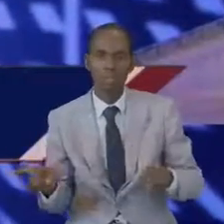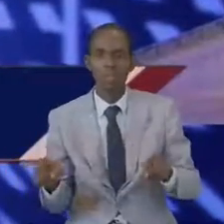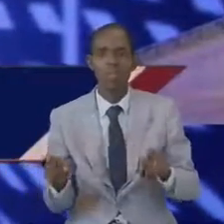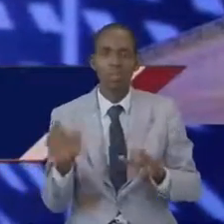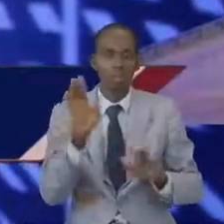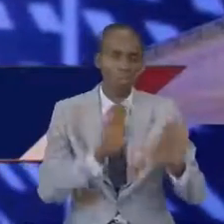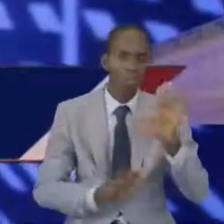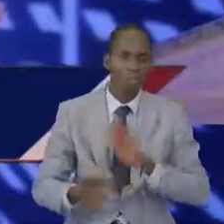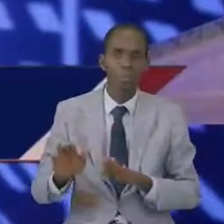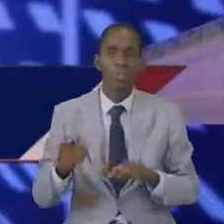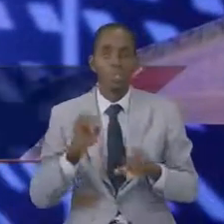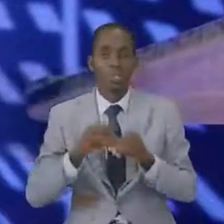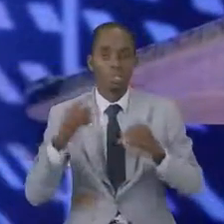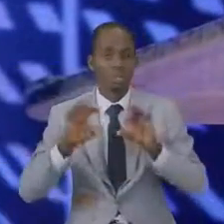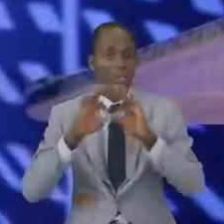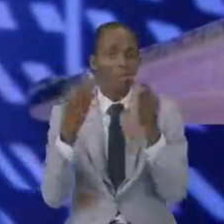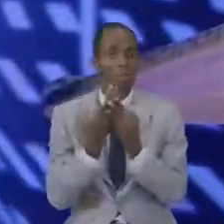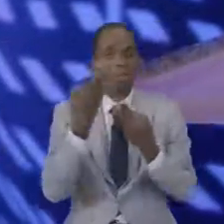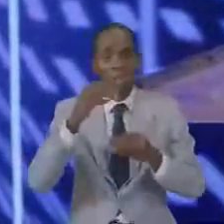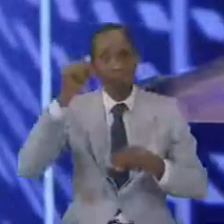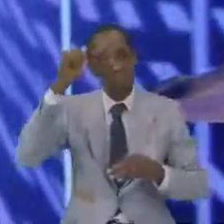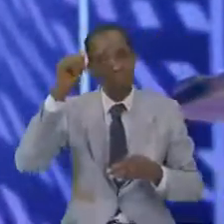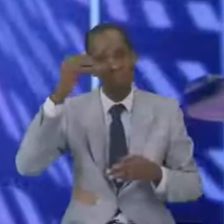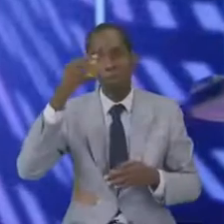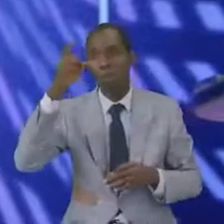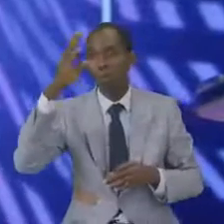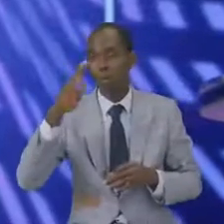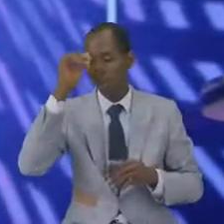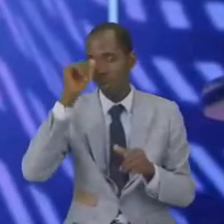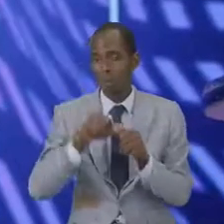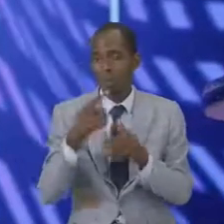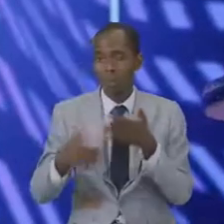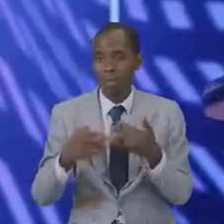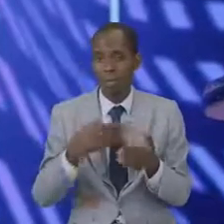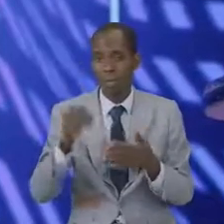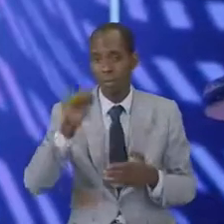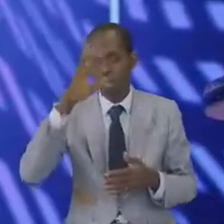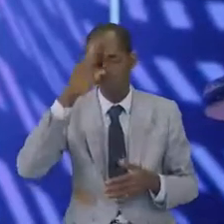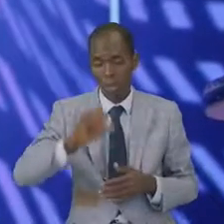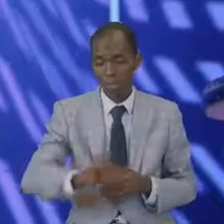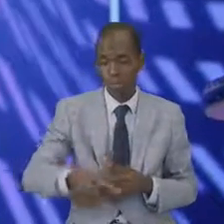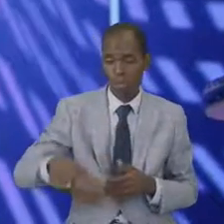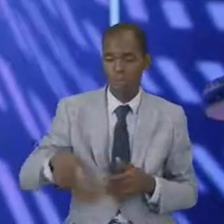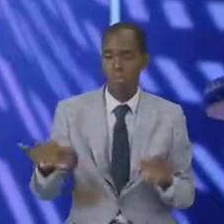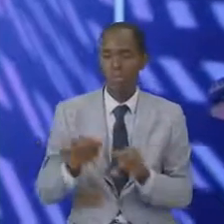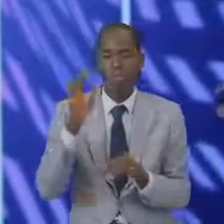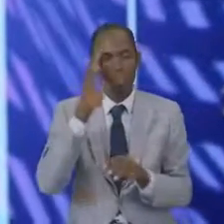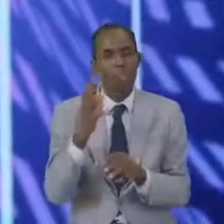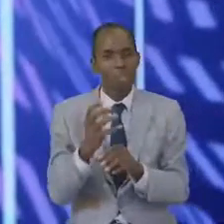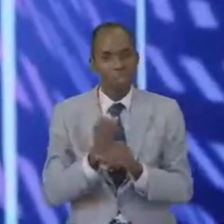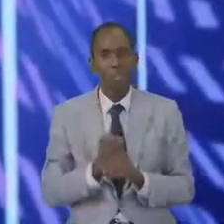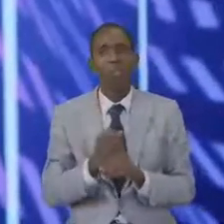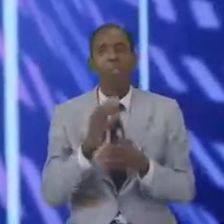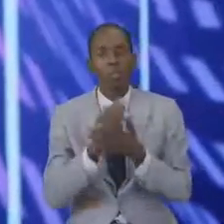la famille de Dieu souviens-toi que ce qu'un homme sème c'est ce qu'ils moissonnerave quelqu'un va